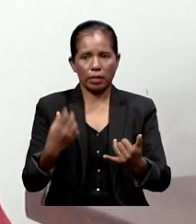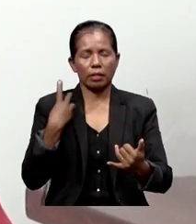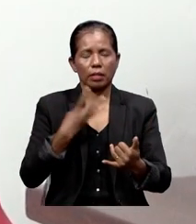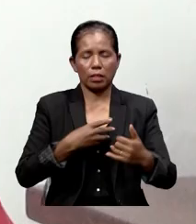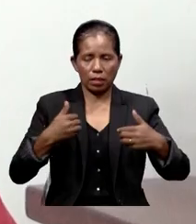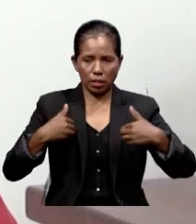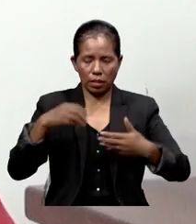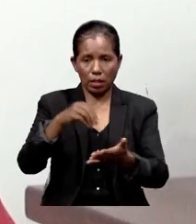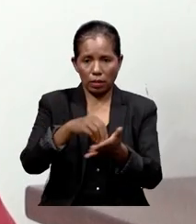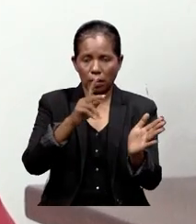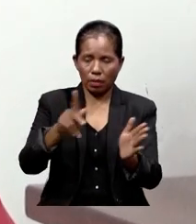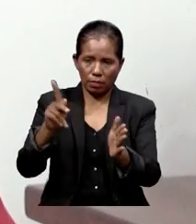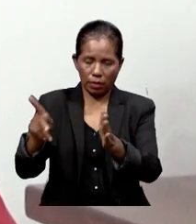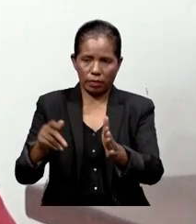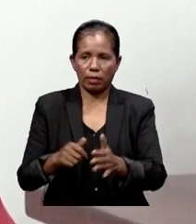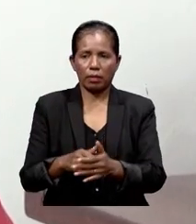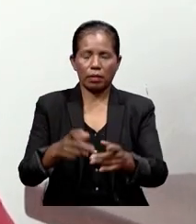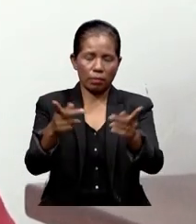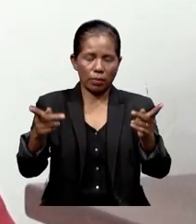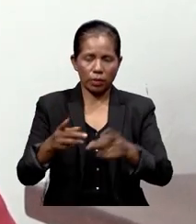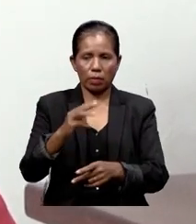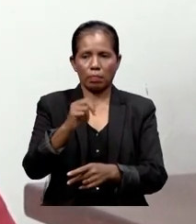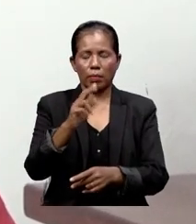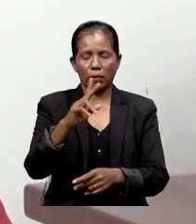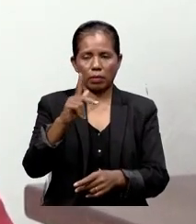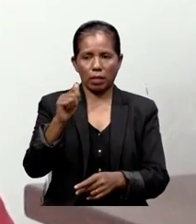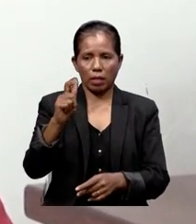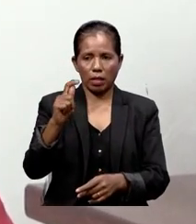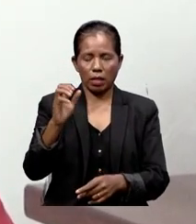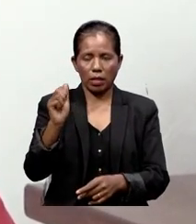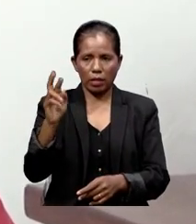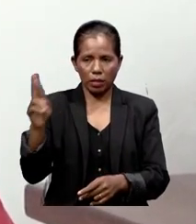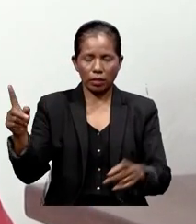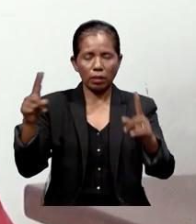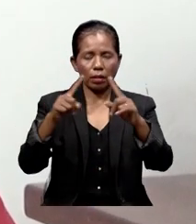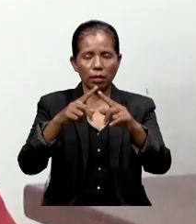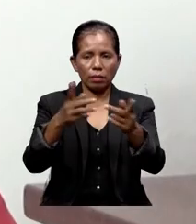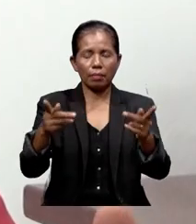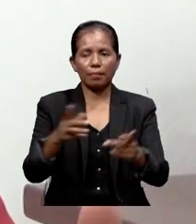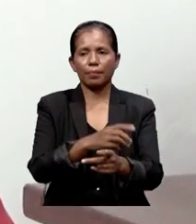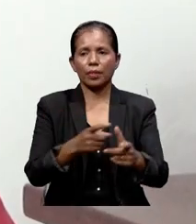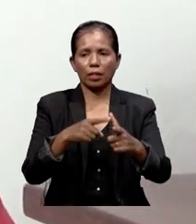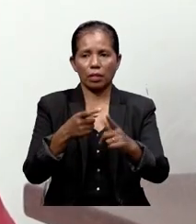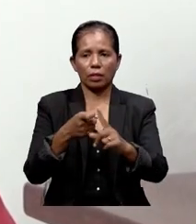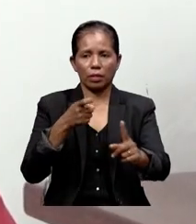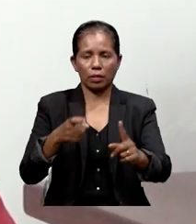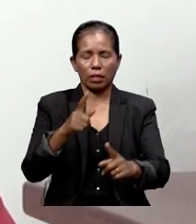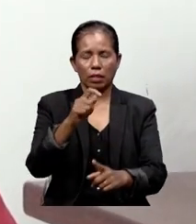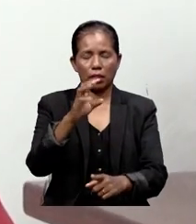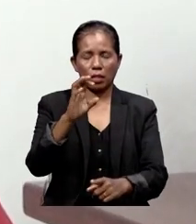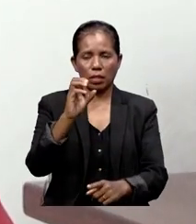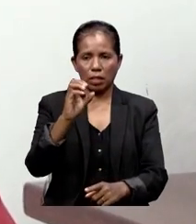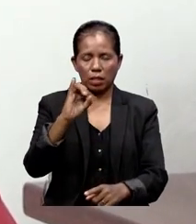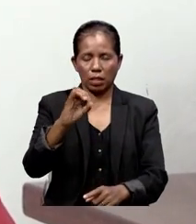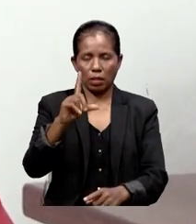pelan. Maka posto mokata, usi posto suai bila bahaya posto mokata, usi tilomar bahaya